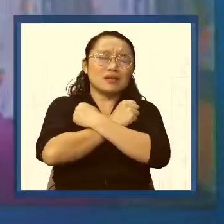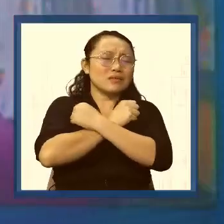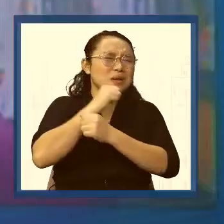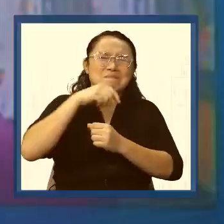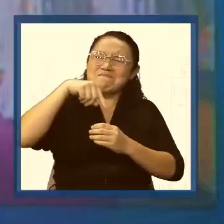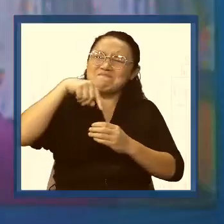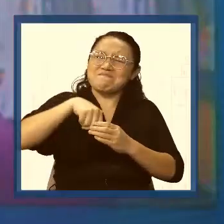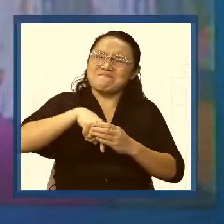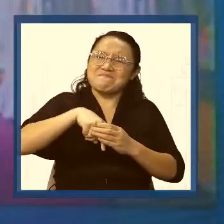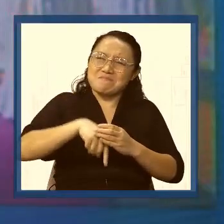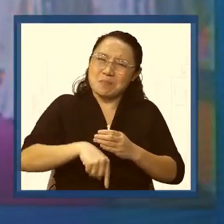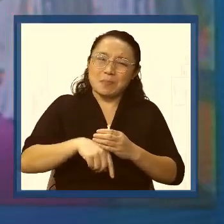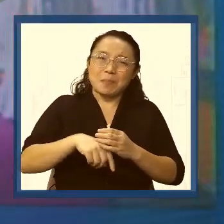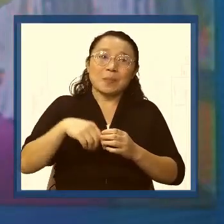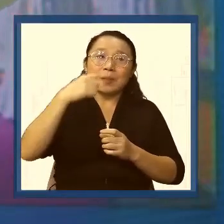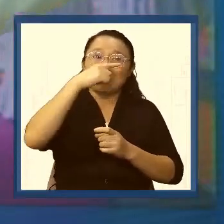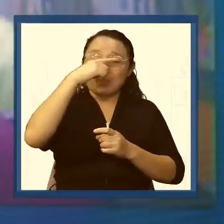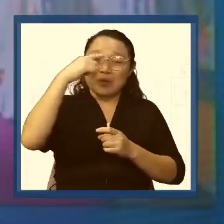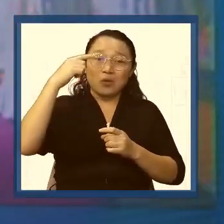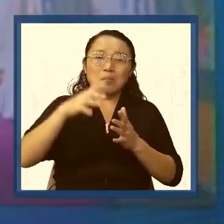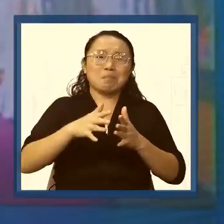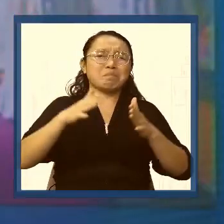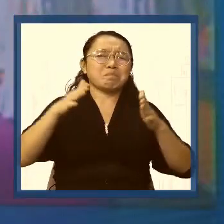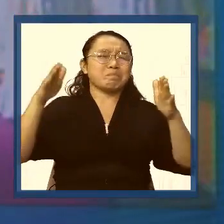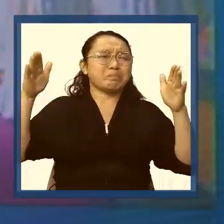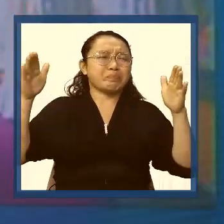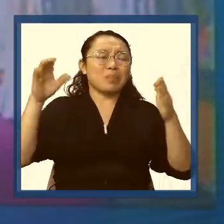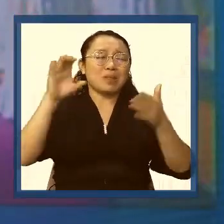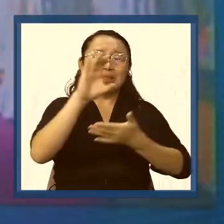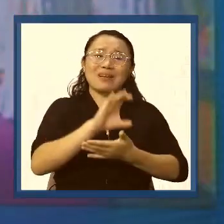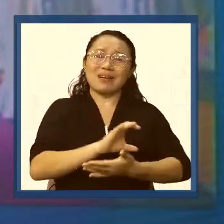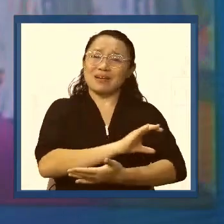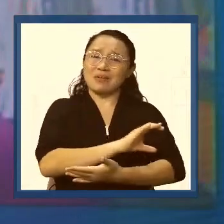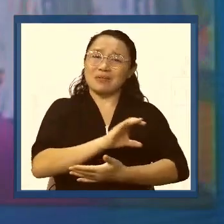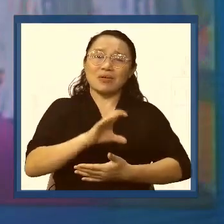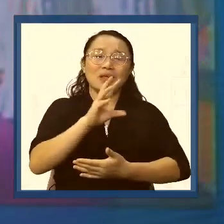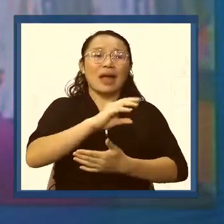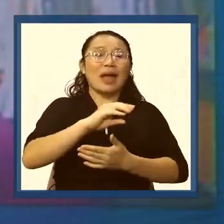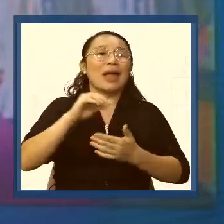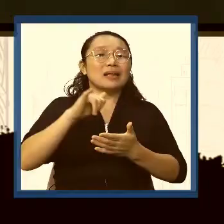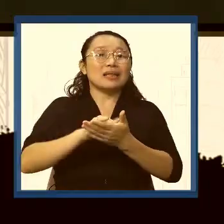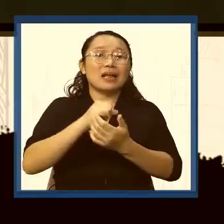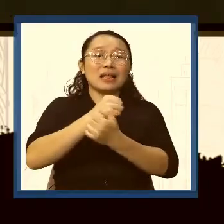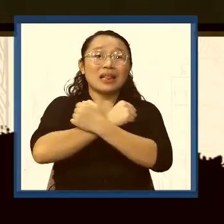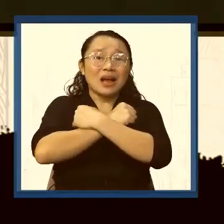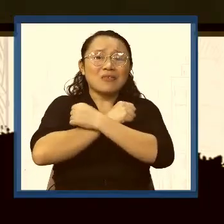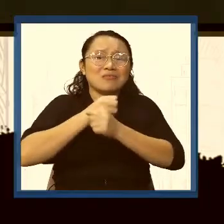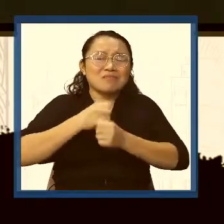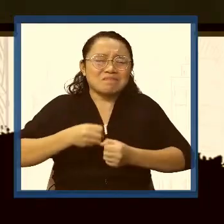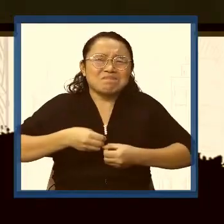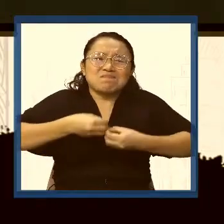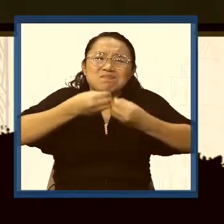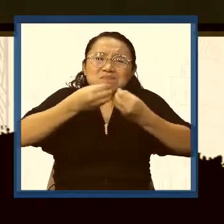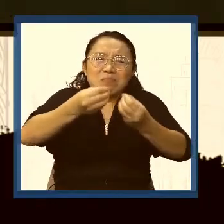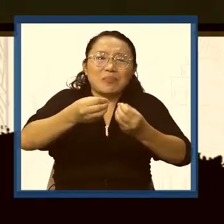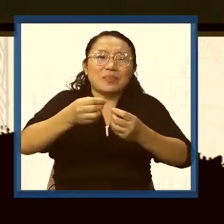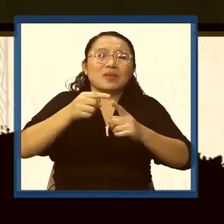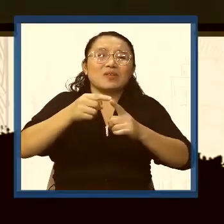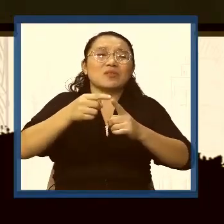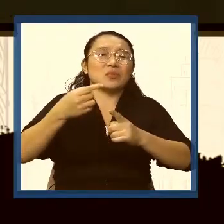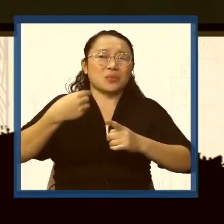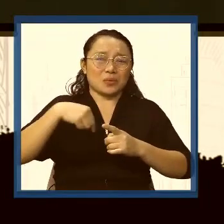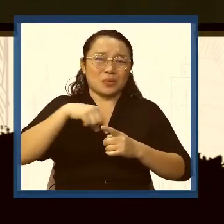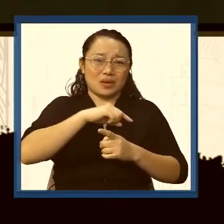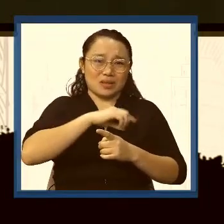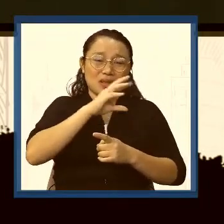ang kalon nini kay minsangko sa pag-anto sa cross og kini nga gugma iyang gipahamutan nga kanato og busa kita ingon nga